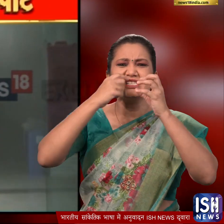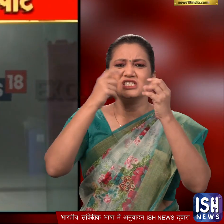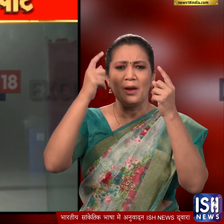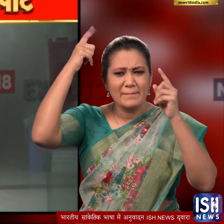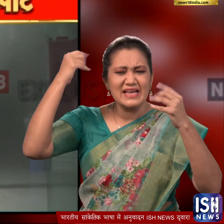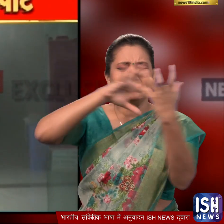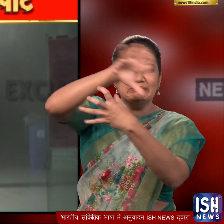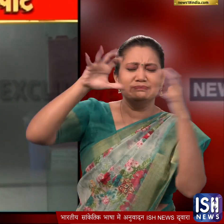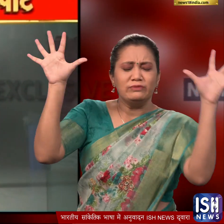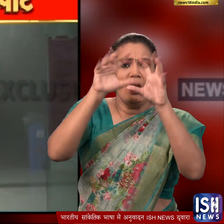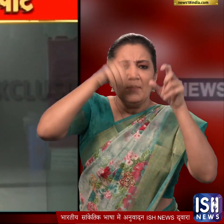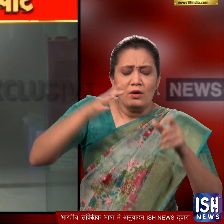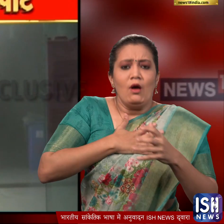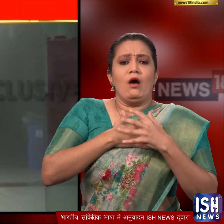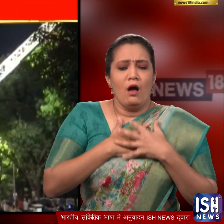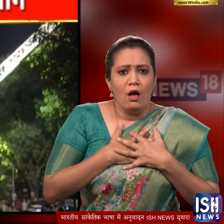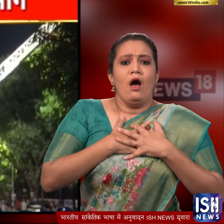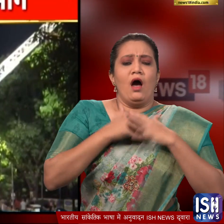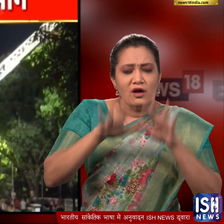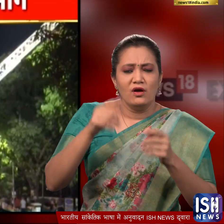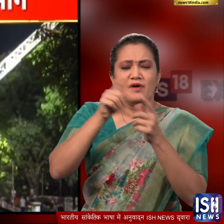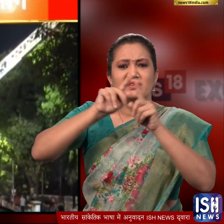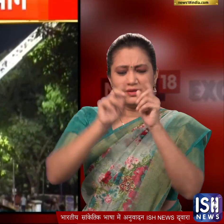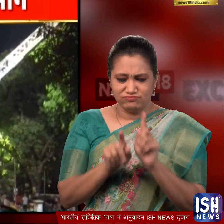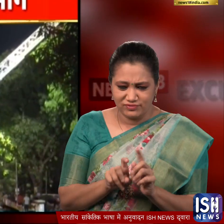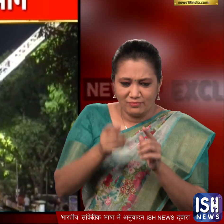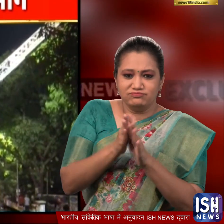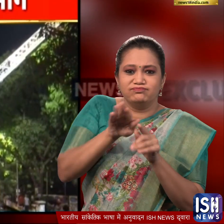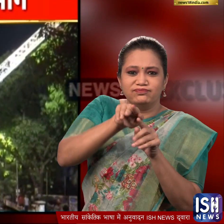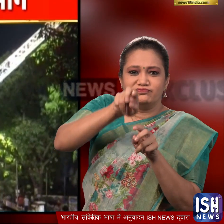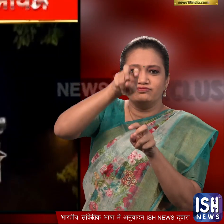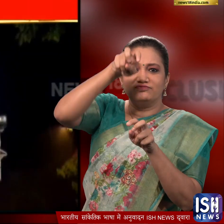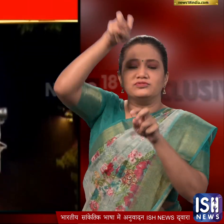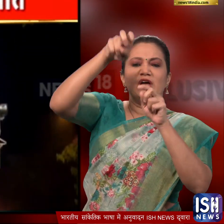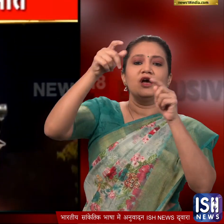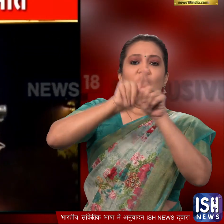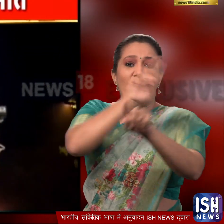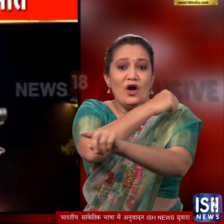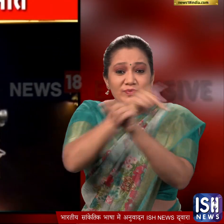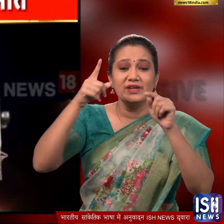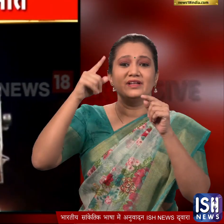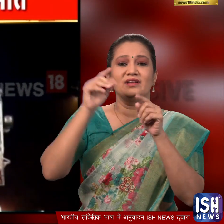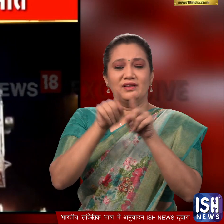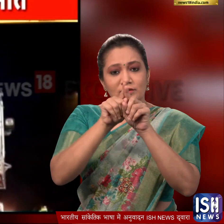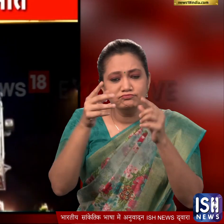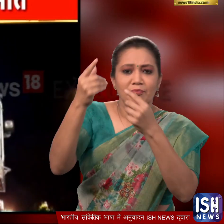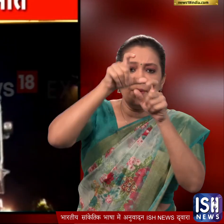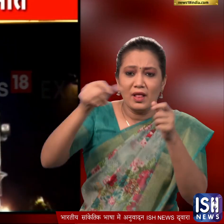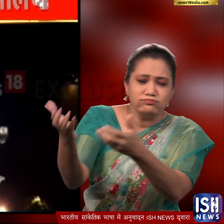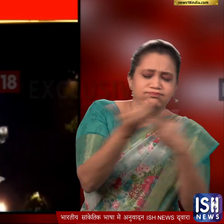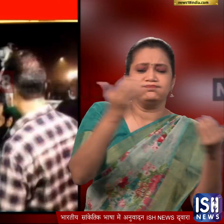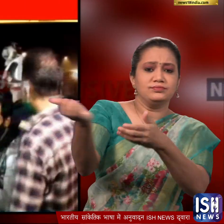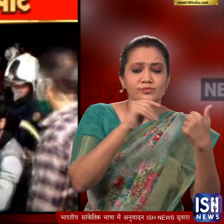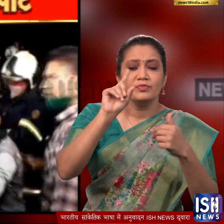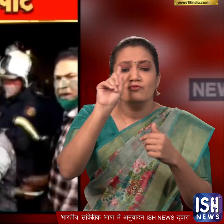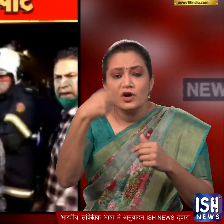था, जिसकी वजह से लोगों का दम घुटने लगा। फायर ब्रिगेड ने फौरन बड़ी बड़ी हाइड्रोलिक लिफ्ट के जरिए सनराइज अस्पताल में फंसे मरीजों को निकालना शुरू